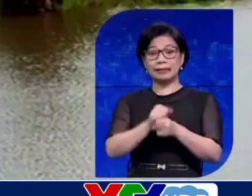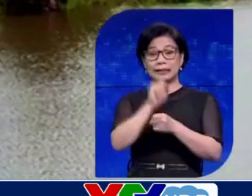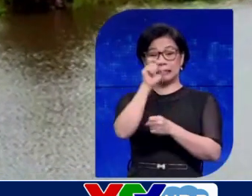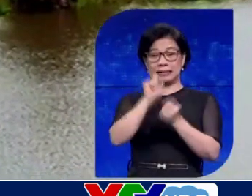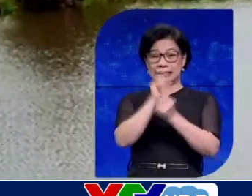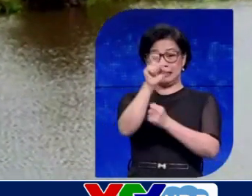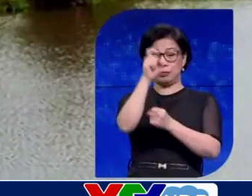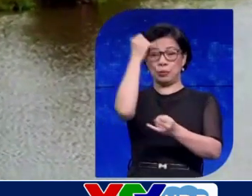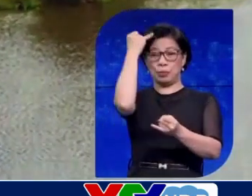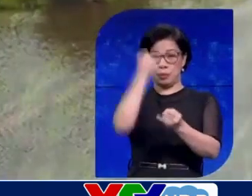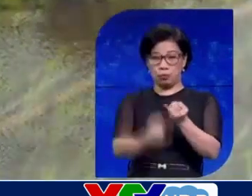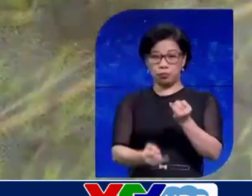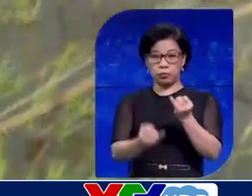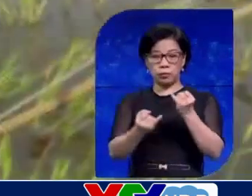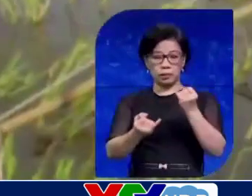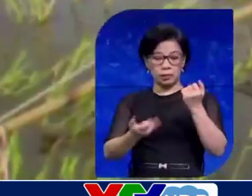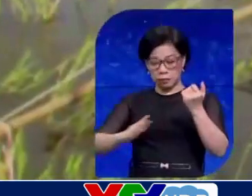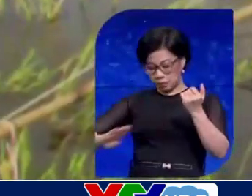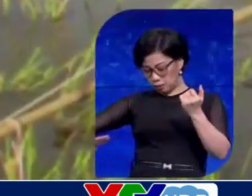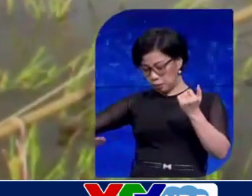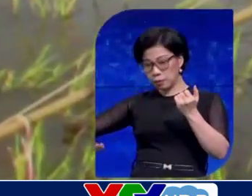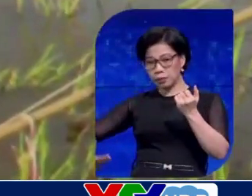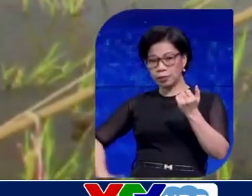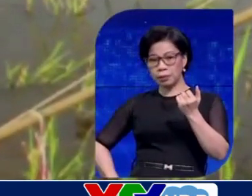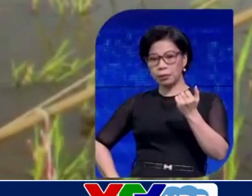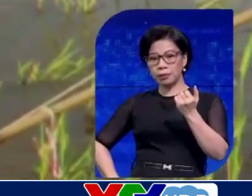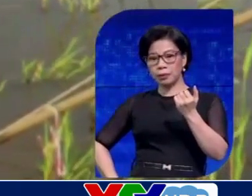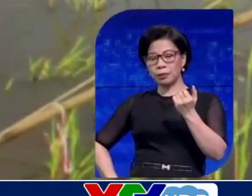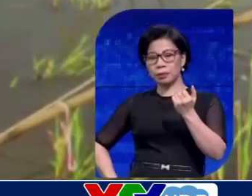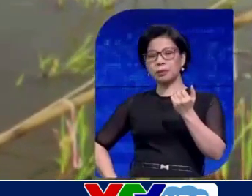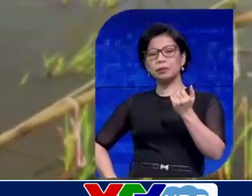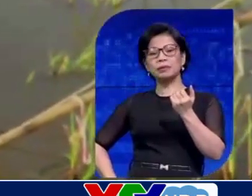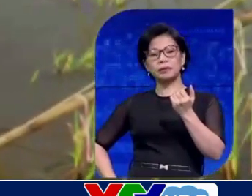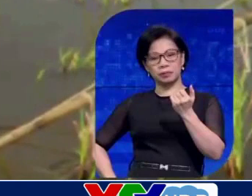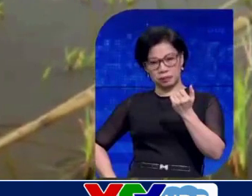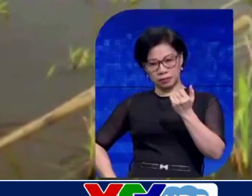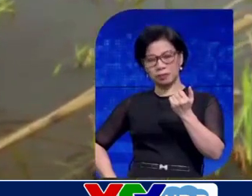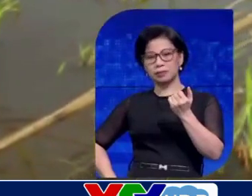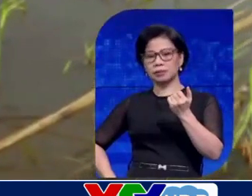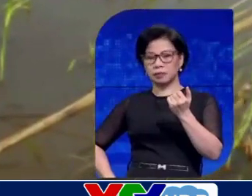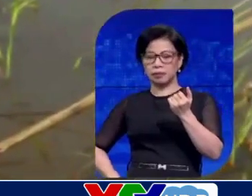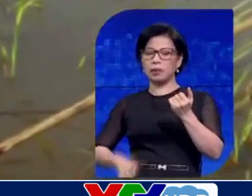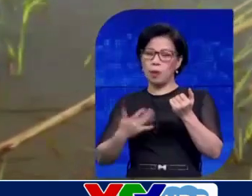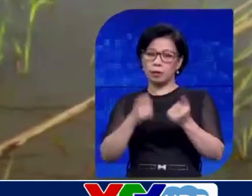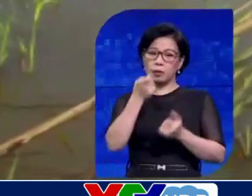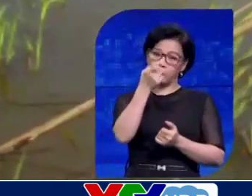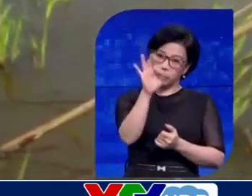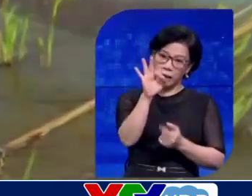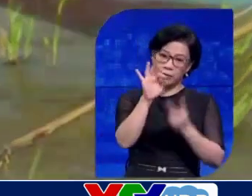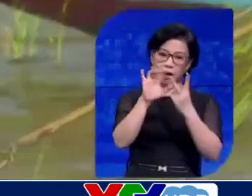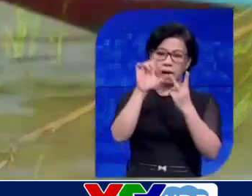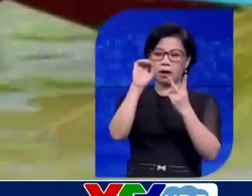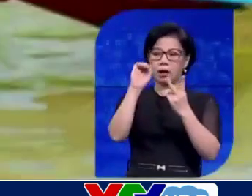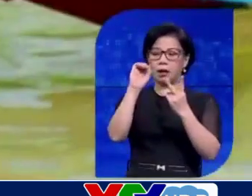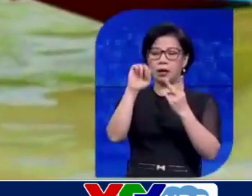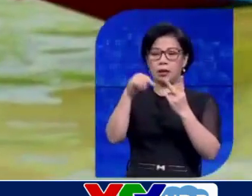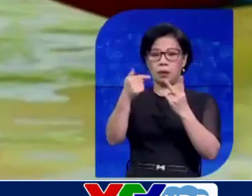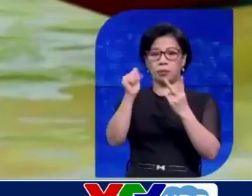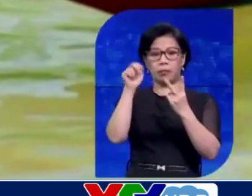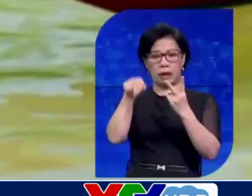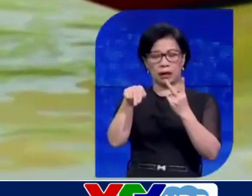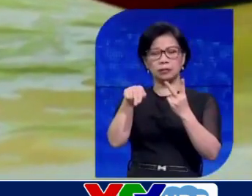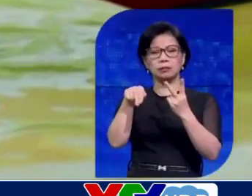vượt qua khỏi đê bao lửng để tràn đồng, ngoại trừ một số huyện đầu nguồn biên giới tỉnh này cũng như là Đồng Tháp và Long An. Lũ thấp lại